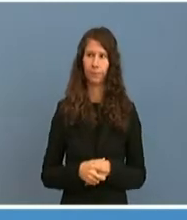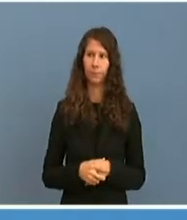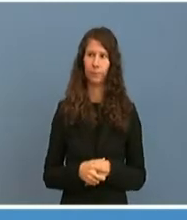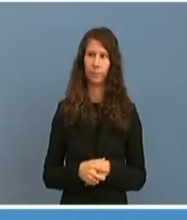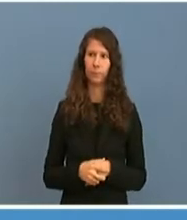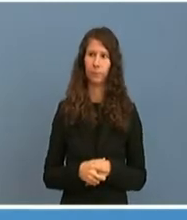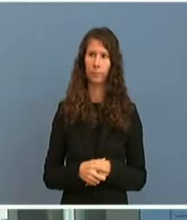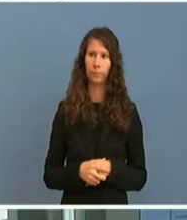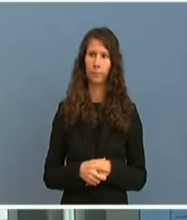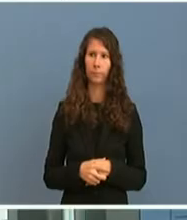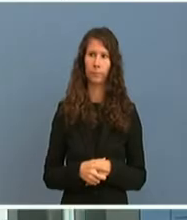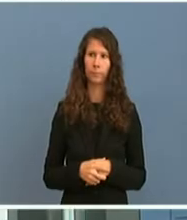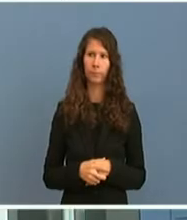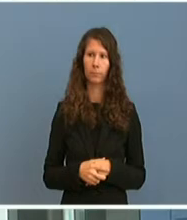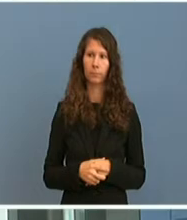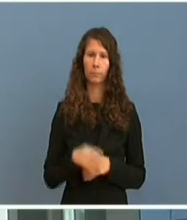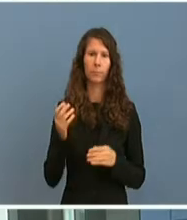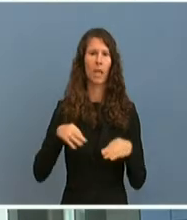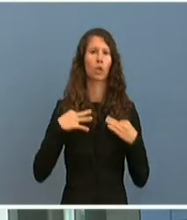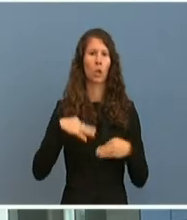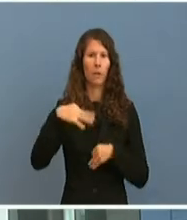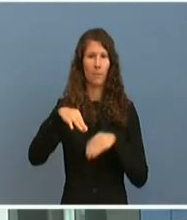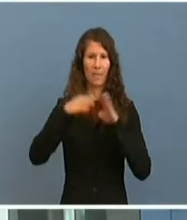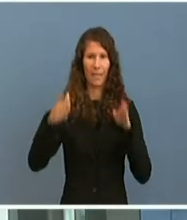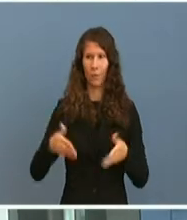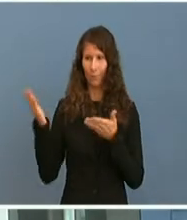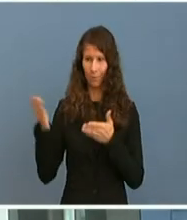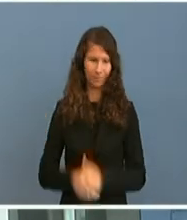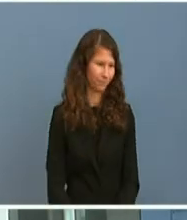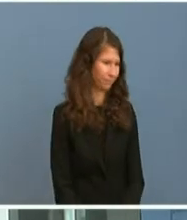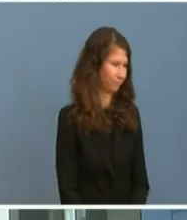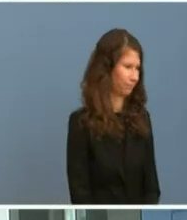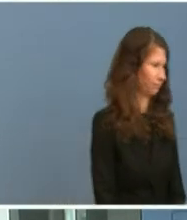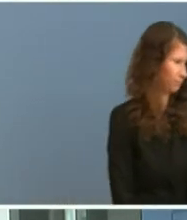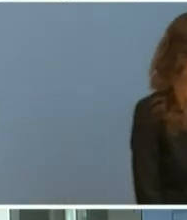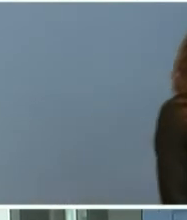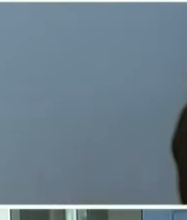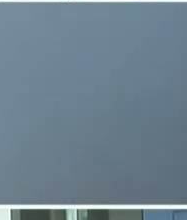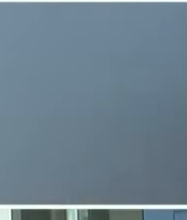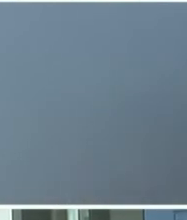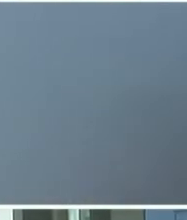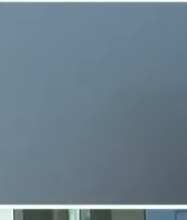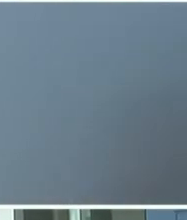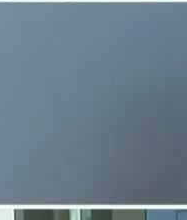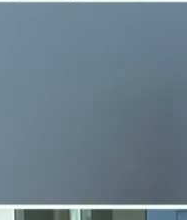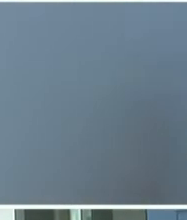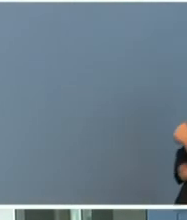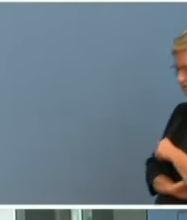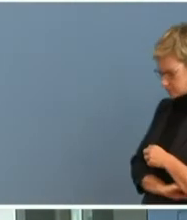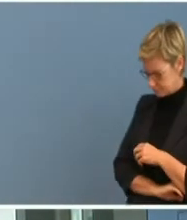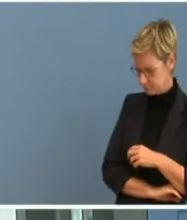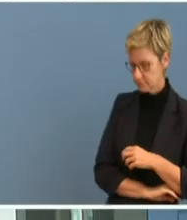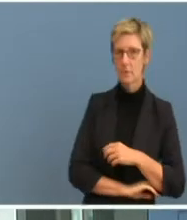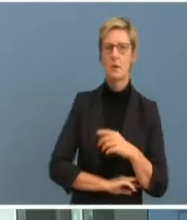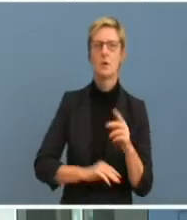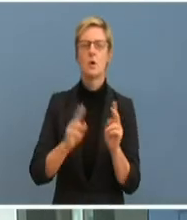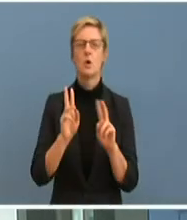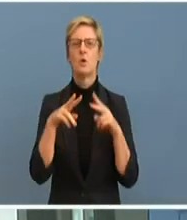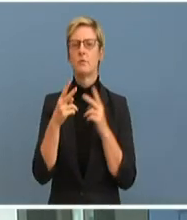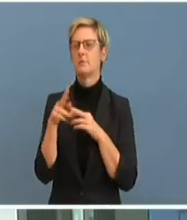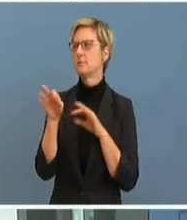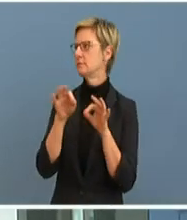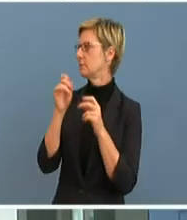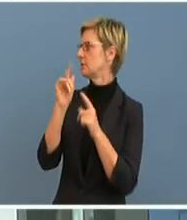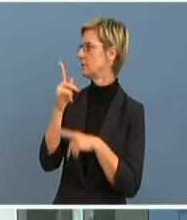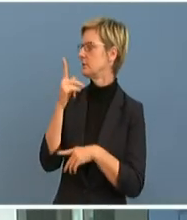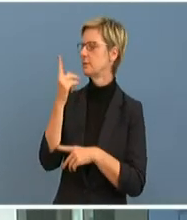Dann das das Gesundheitsministerium. Ja, vielen Dank. Ich möchte gerne noch eine Zahl nachreichen, genauer genommen zwei